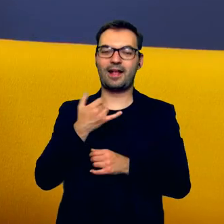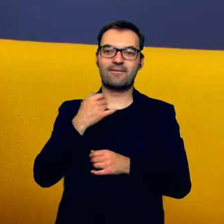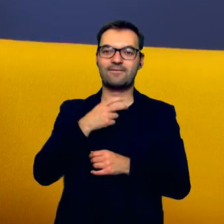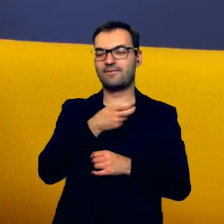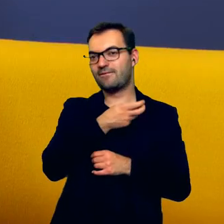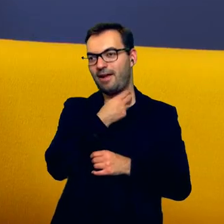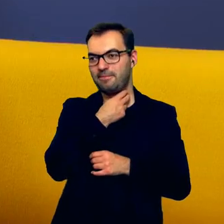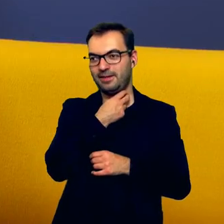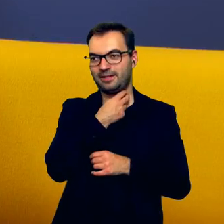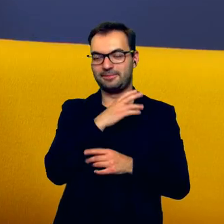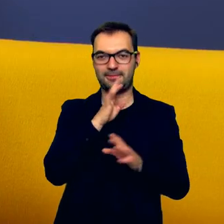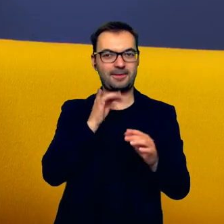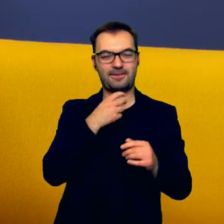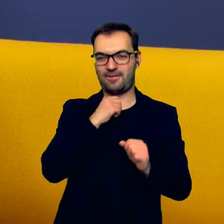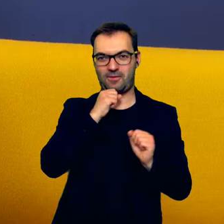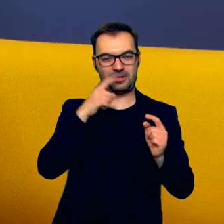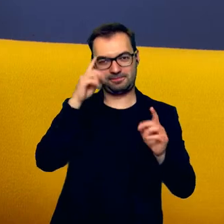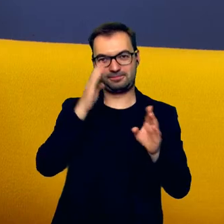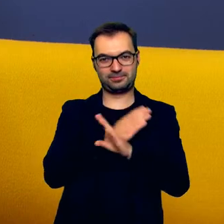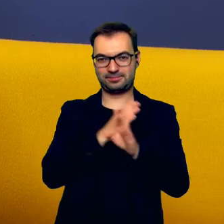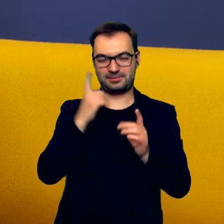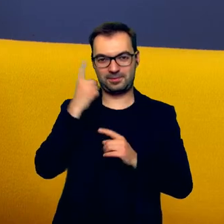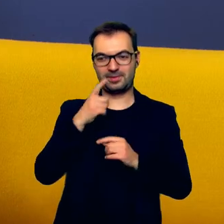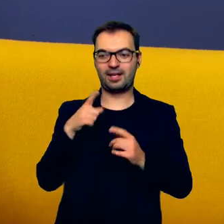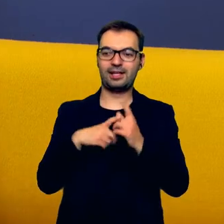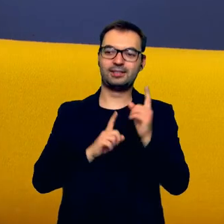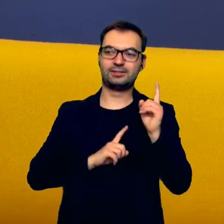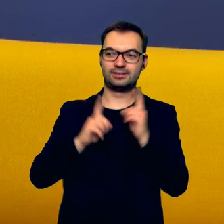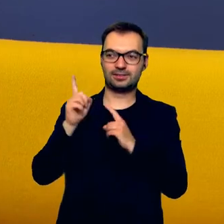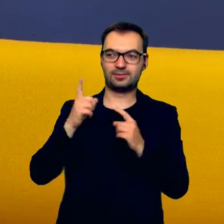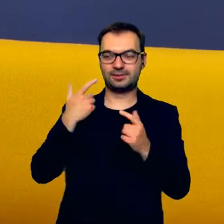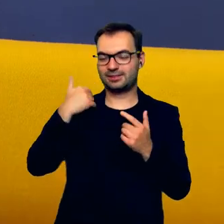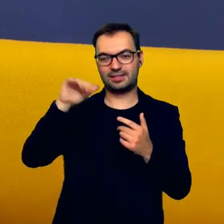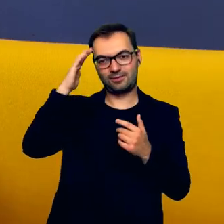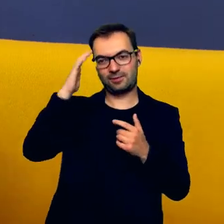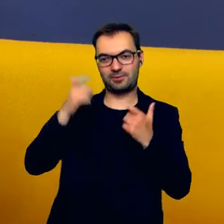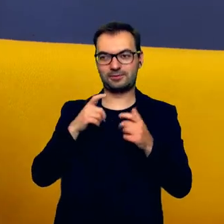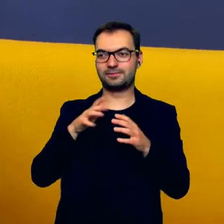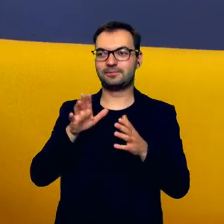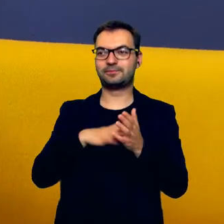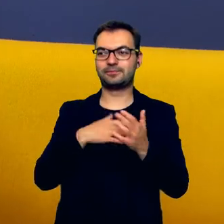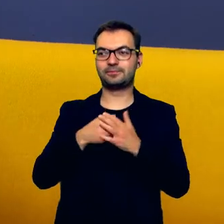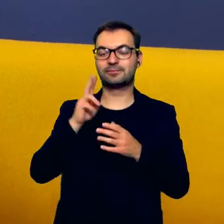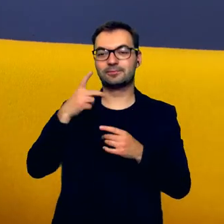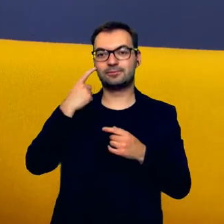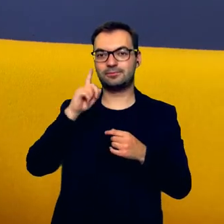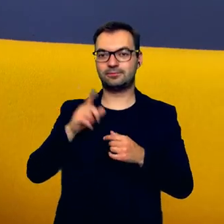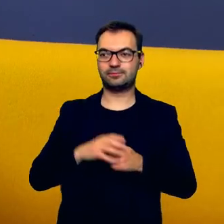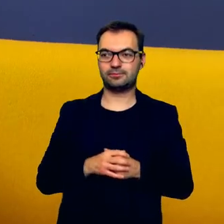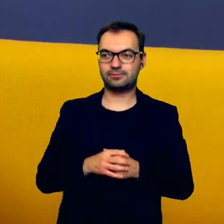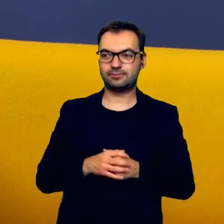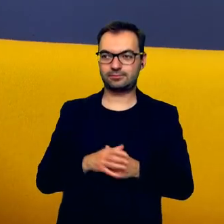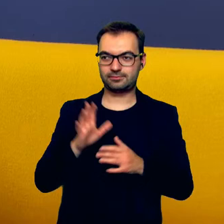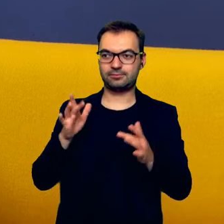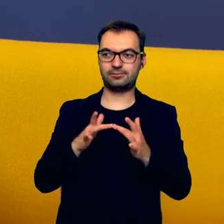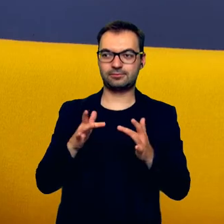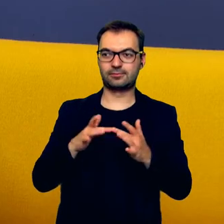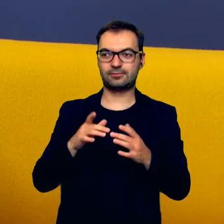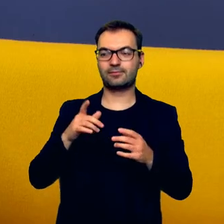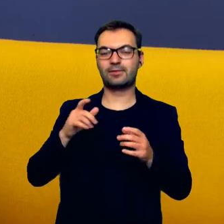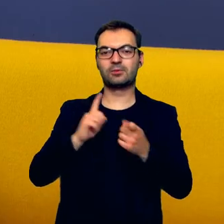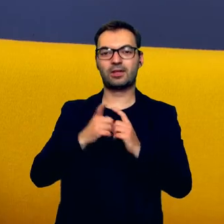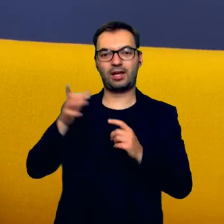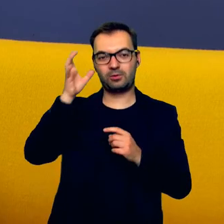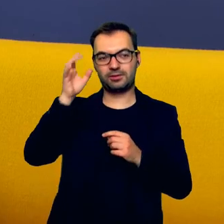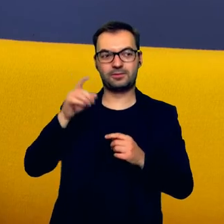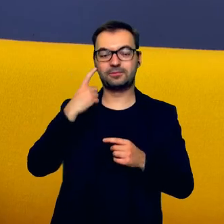wampirycznych? Zupełnie to mi do głowy nie przyszło. A czasami sobie nie uświadamiamy różnych rzeczy. Na przykład ktoś zauważył, bardzo słusznie, kiedyś na spotkaniu